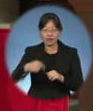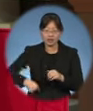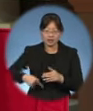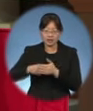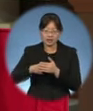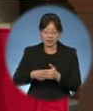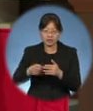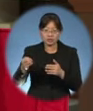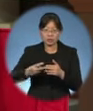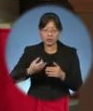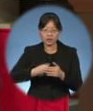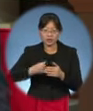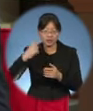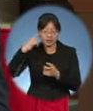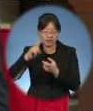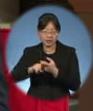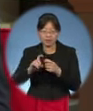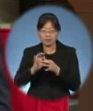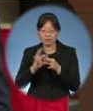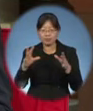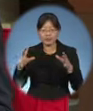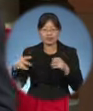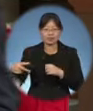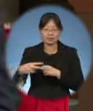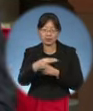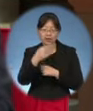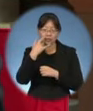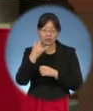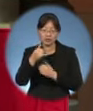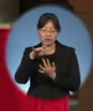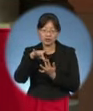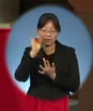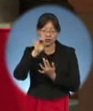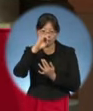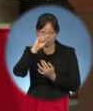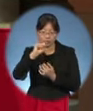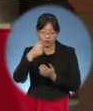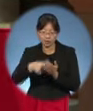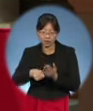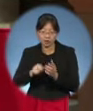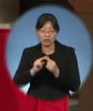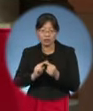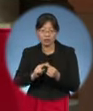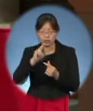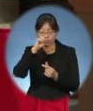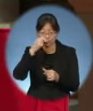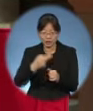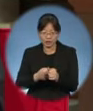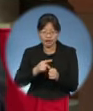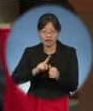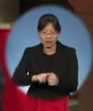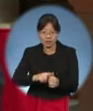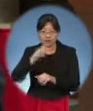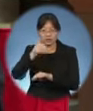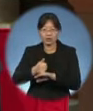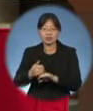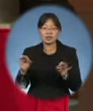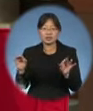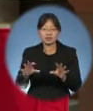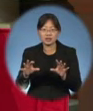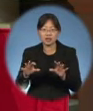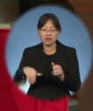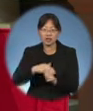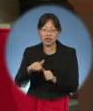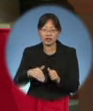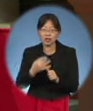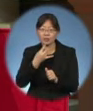의지나 아이의 관심사와 무관하게 부모가 선택한 좋은 교구나 좋은 선생님은 결국엔 일시적인